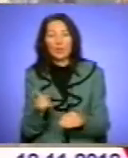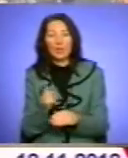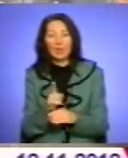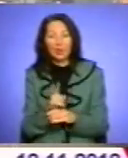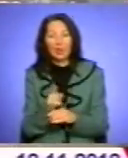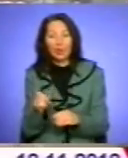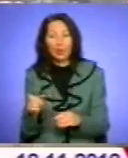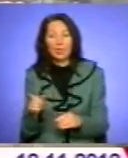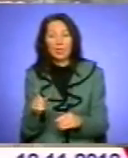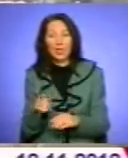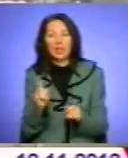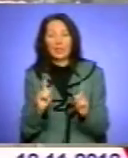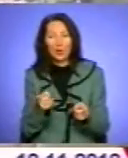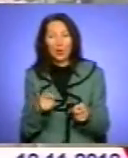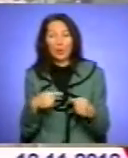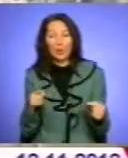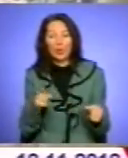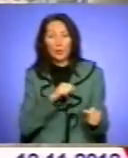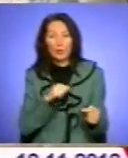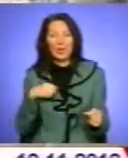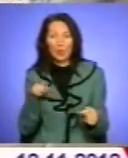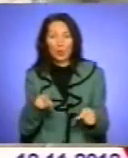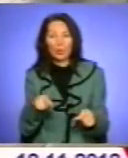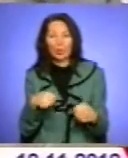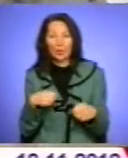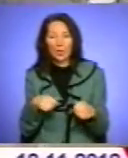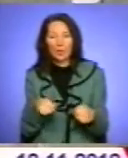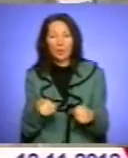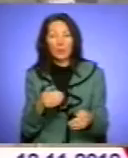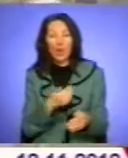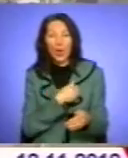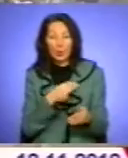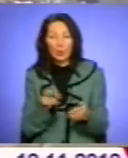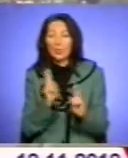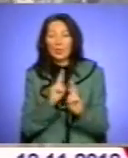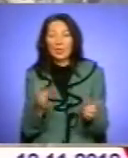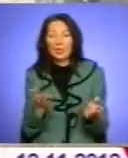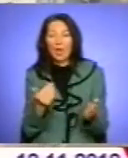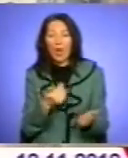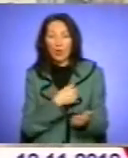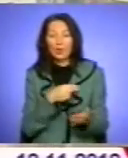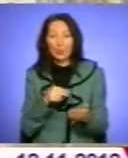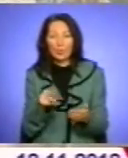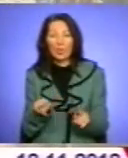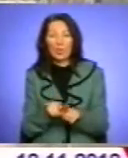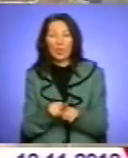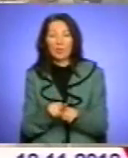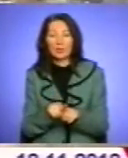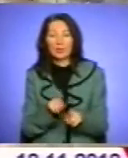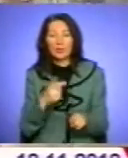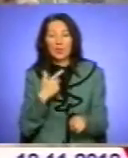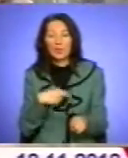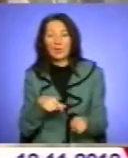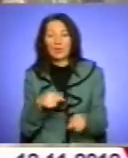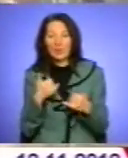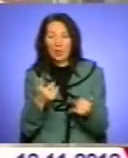самі тут обробляли. Хочете купити, не знаєте де? Хочу купити, так. Для себе